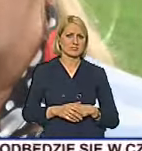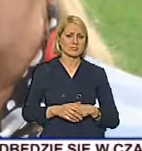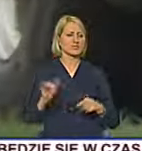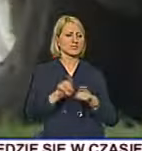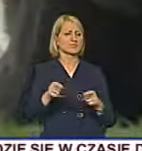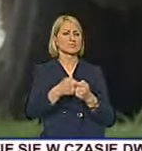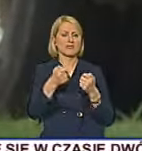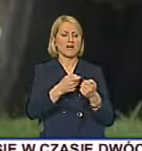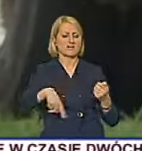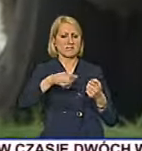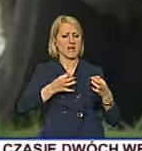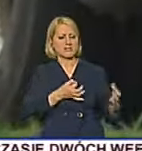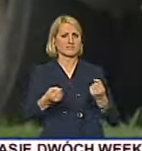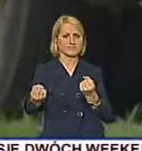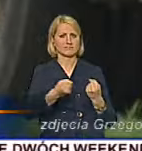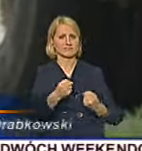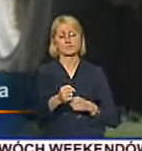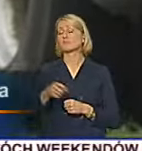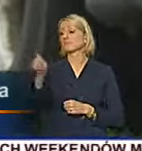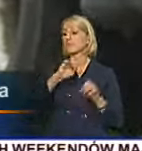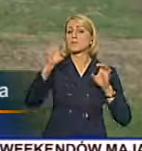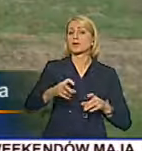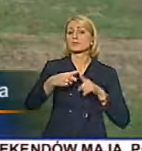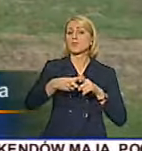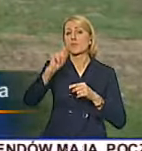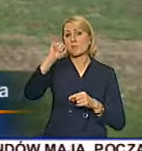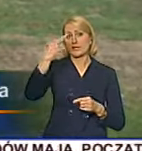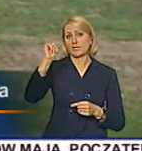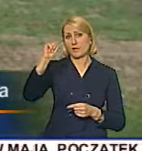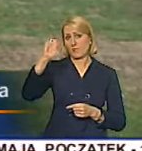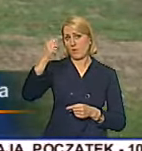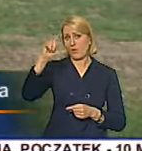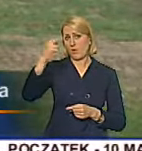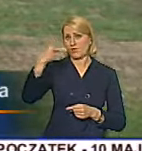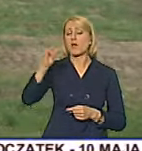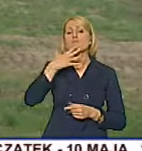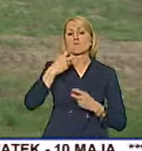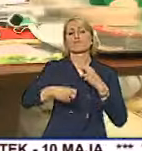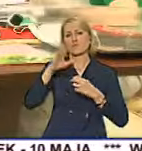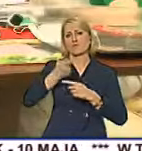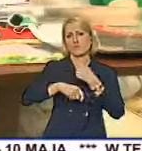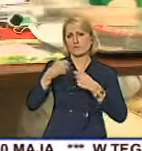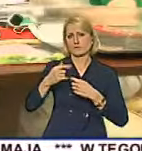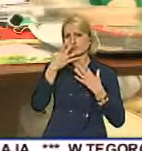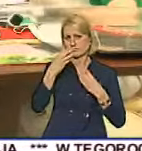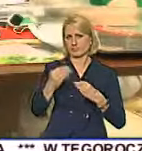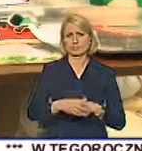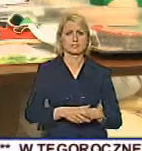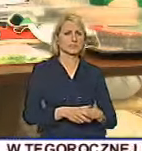ruchowi na jezdni. Prezes spółki Pini Polonia zapewnia, że problem rozwiąże i to w błyskawicznym tempie. W